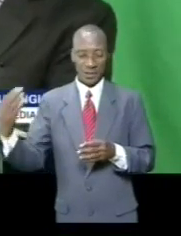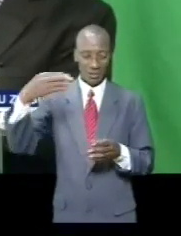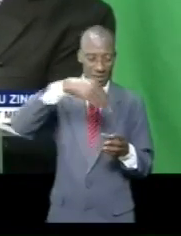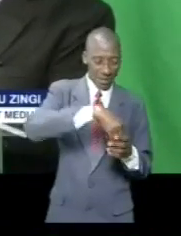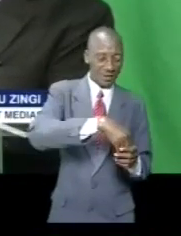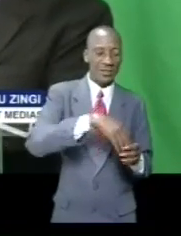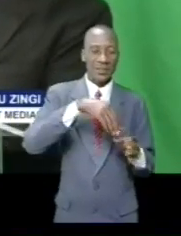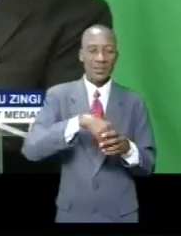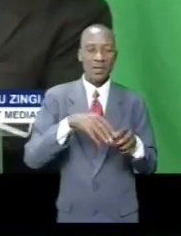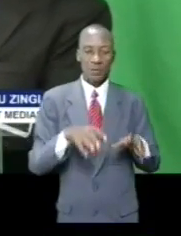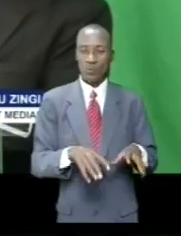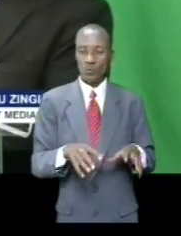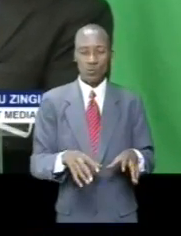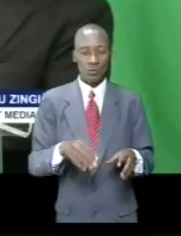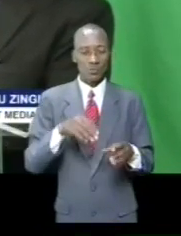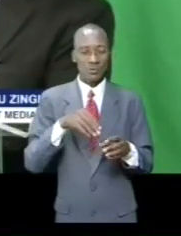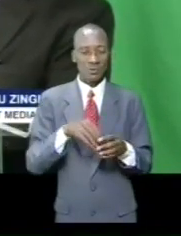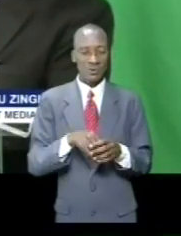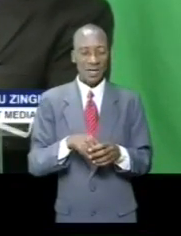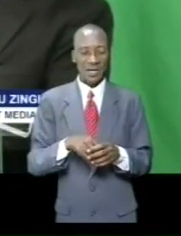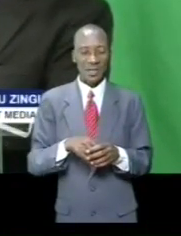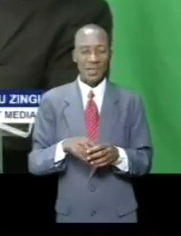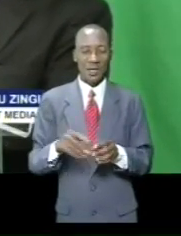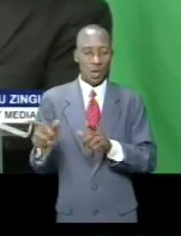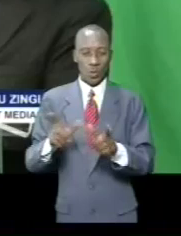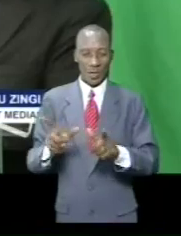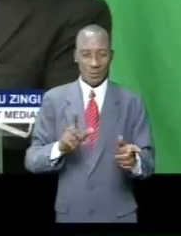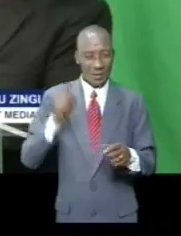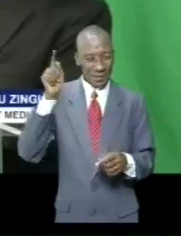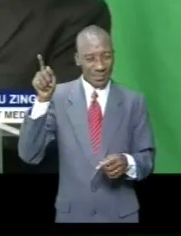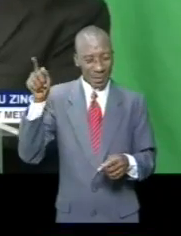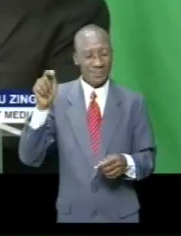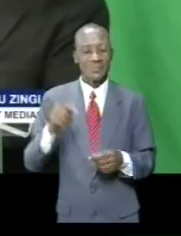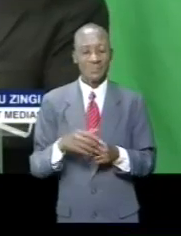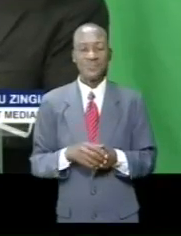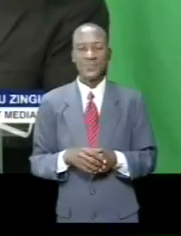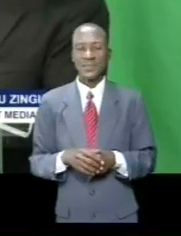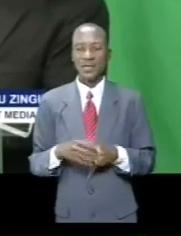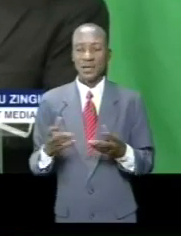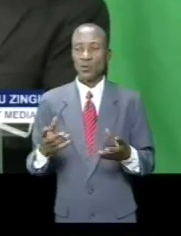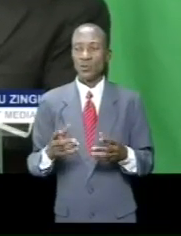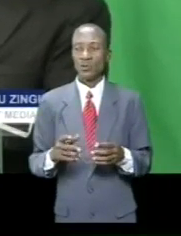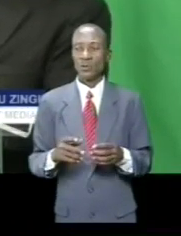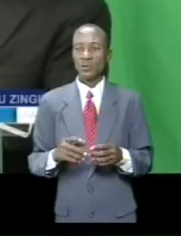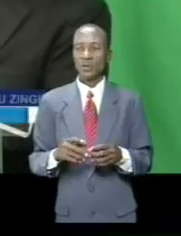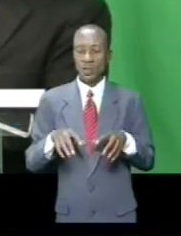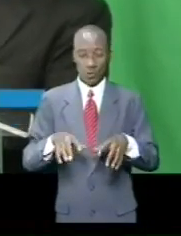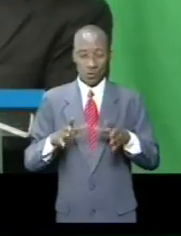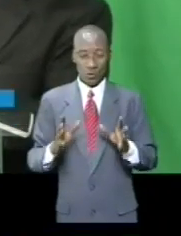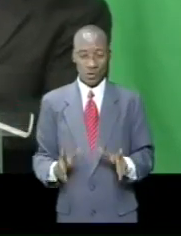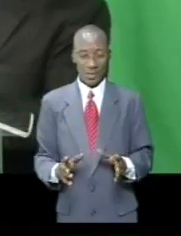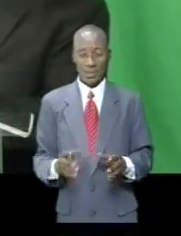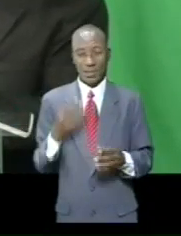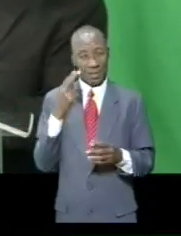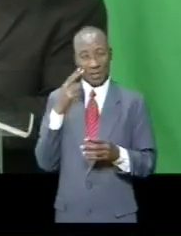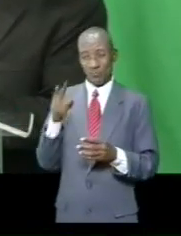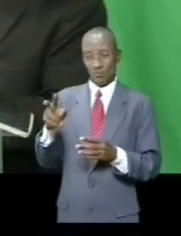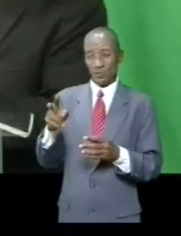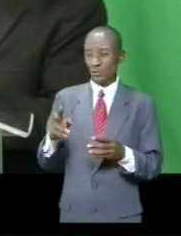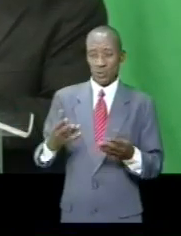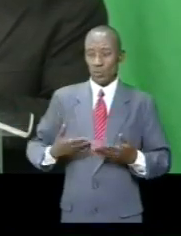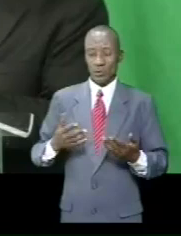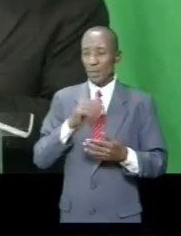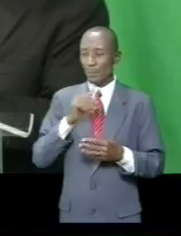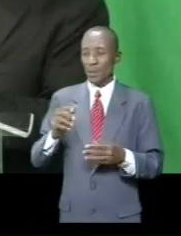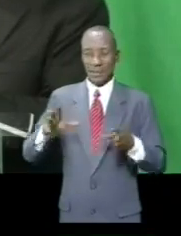territoire congolais. Ceci a suscité la réaction congolaise qui avait trouvé cela inacceptable. Et la